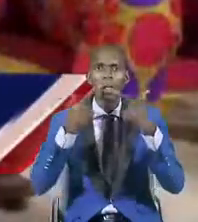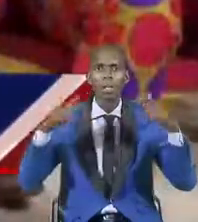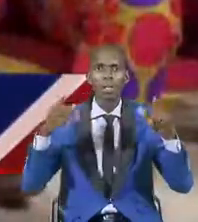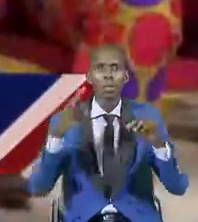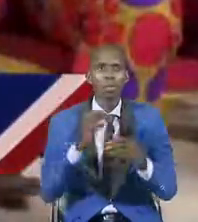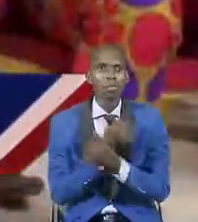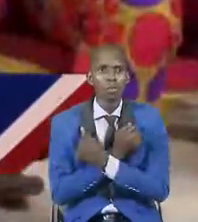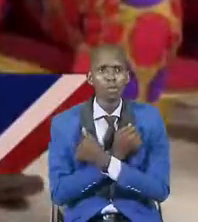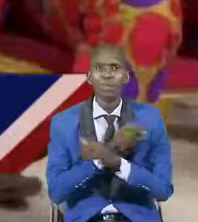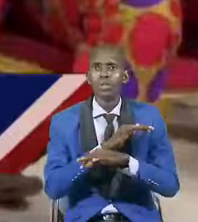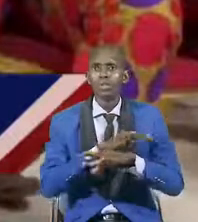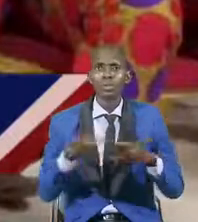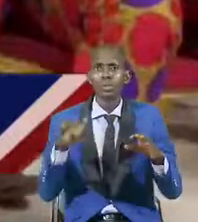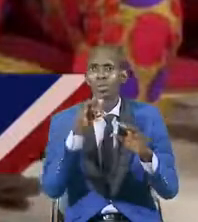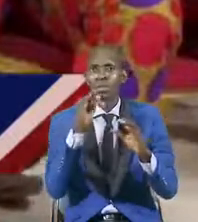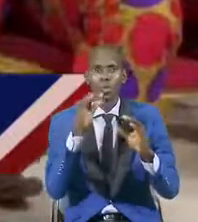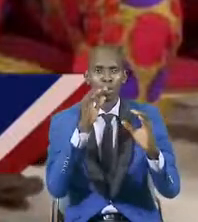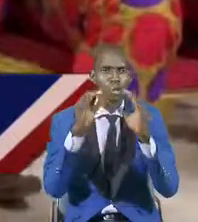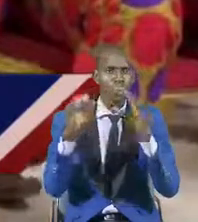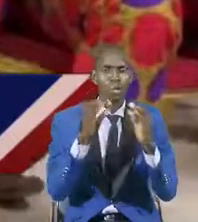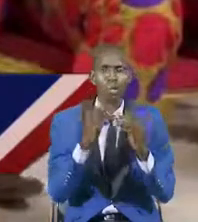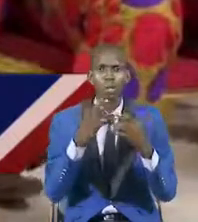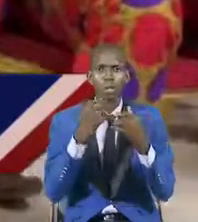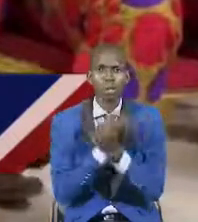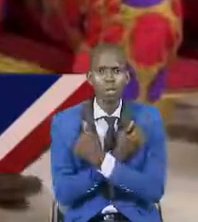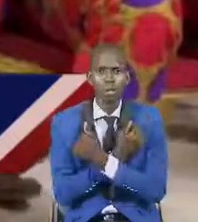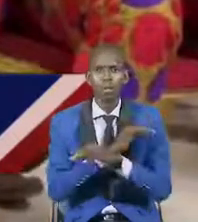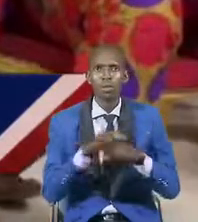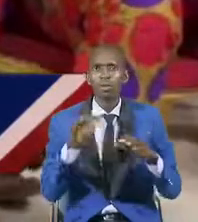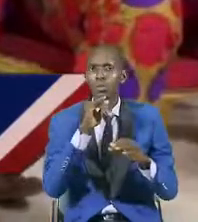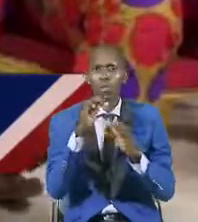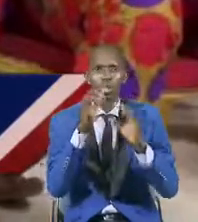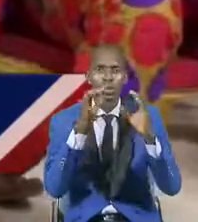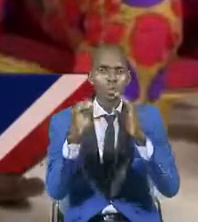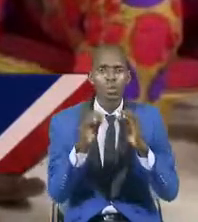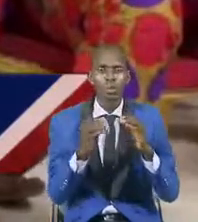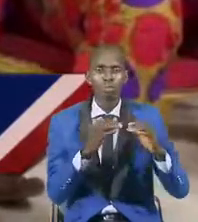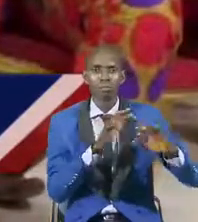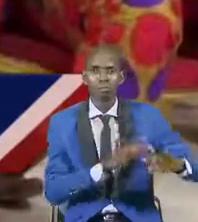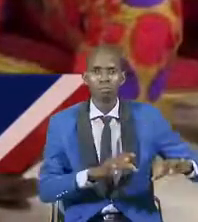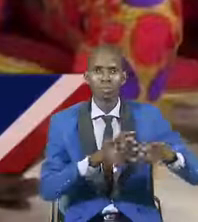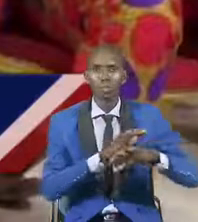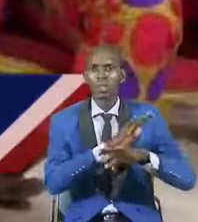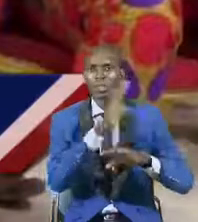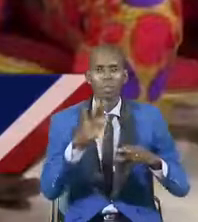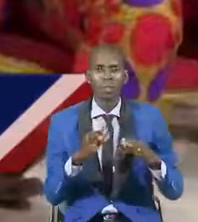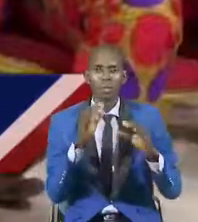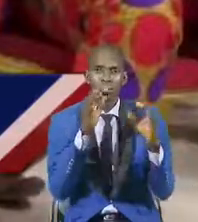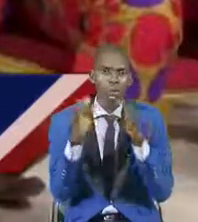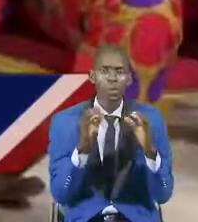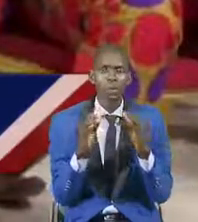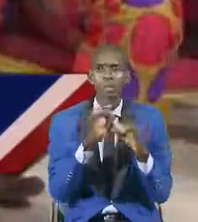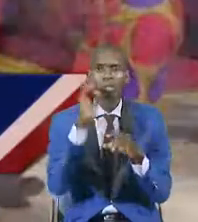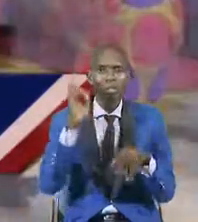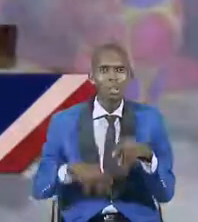la charité, je suis un récrisonne ou une cymbale qui retentit. Il a une langue qui ne